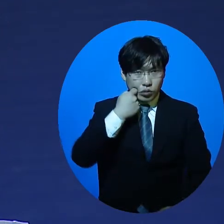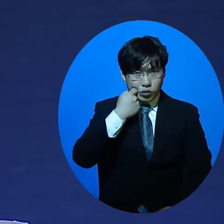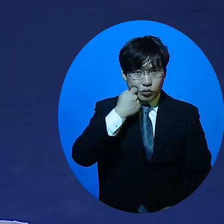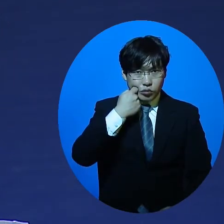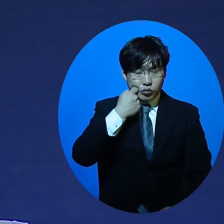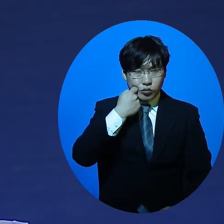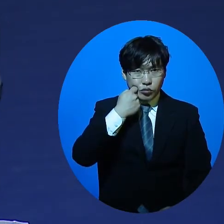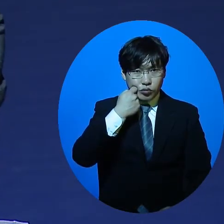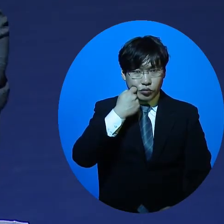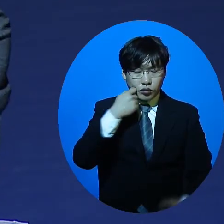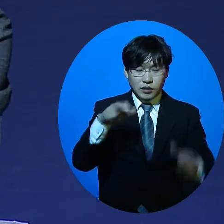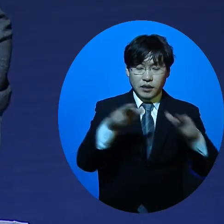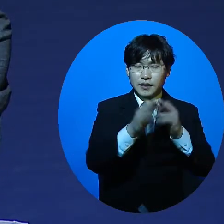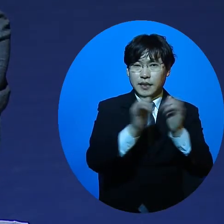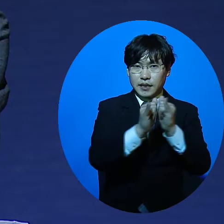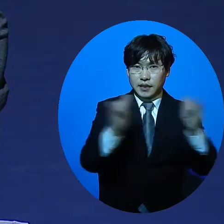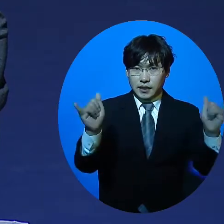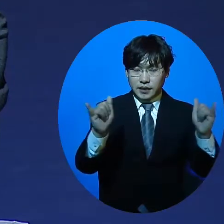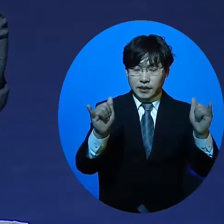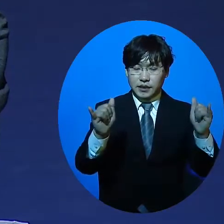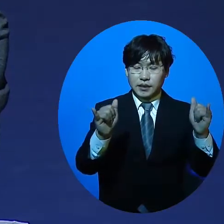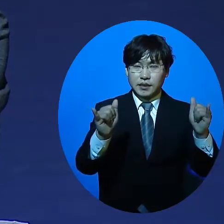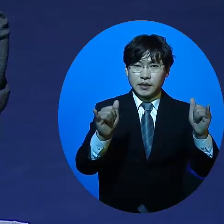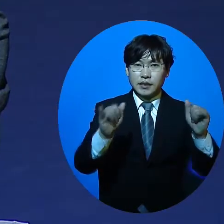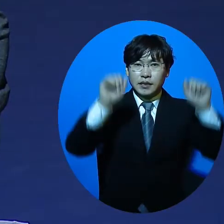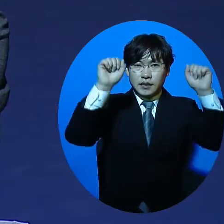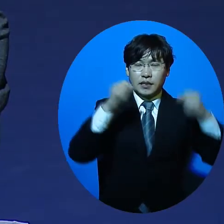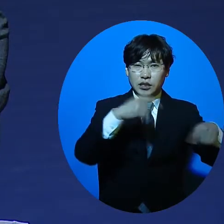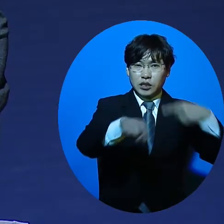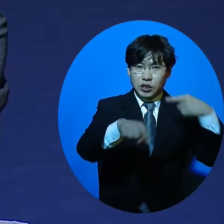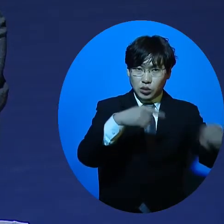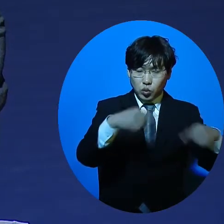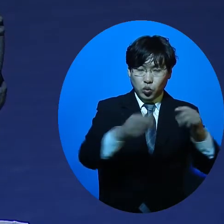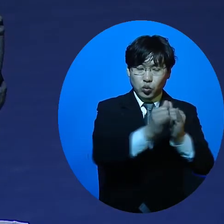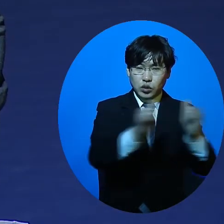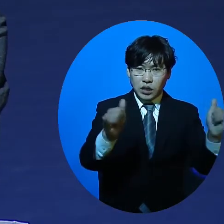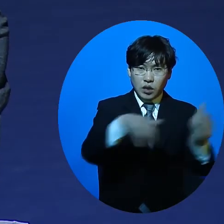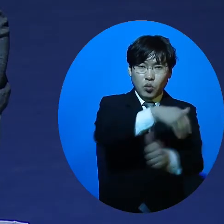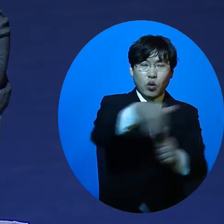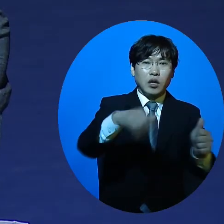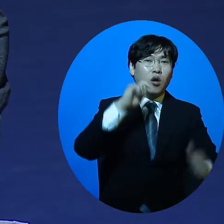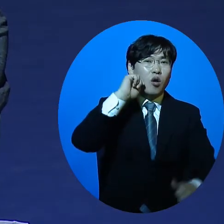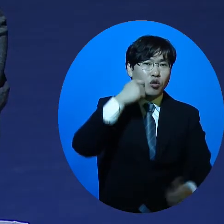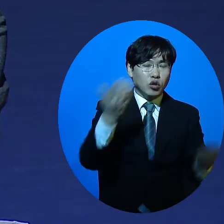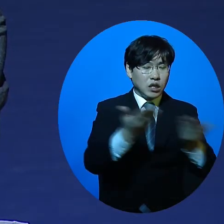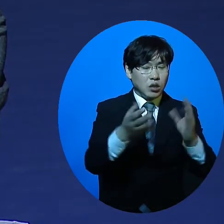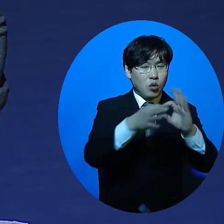장애인 생활체육 지도자분들의 열악한 부분들이 있지만 그 중에서